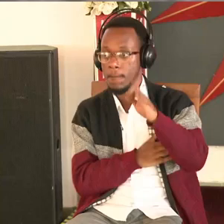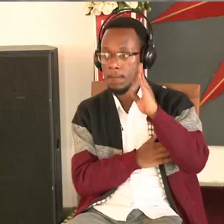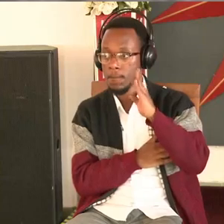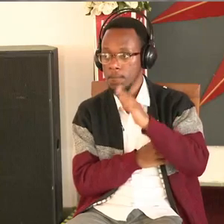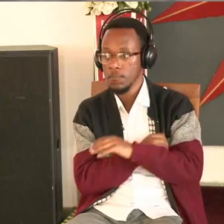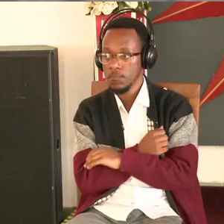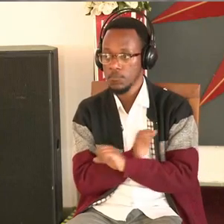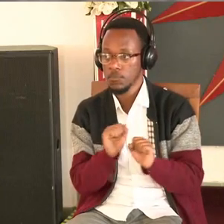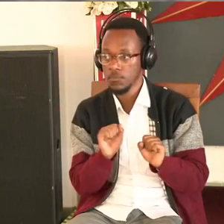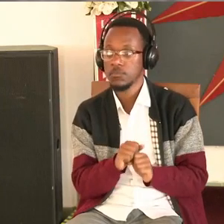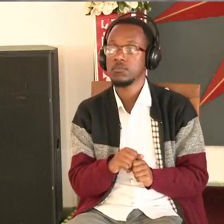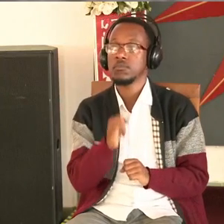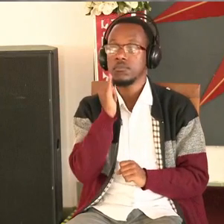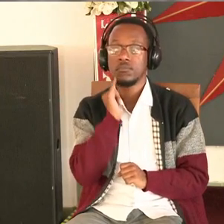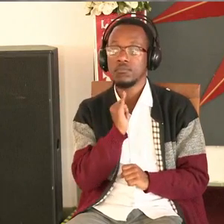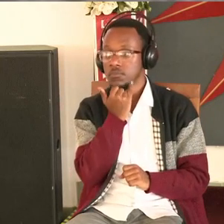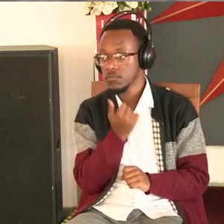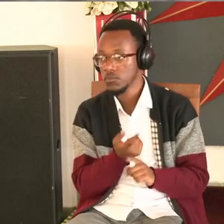cungura Abisirayeli,